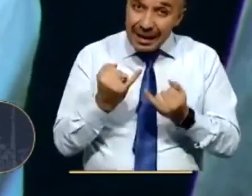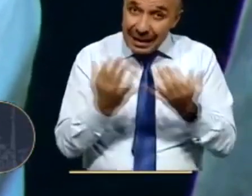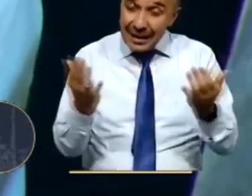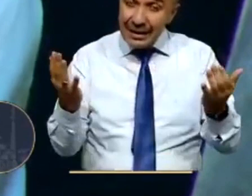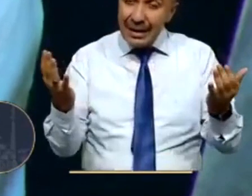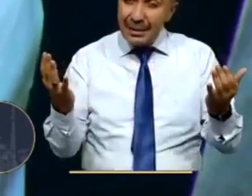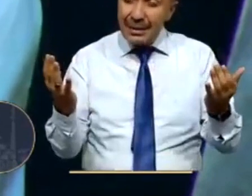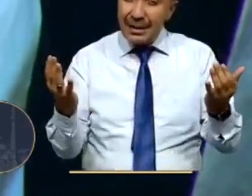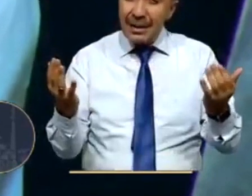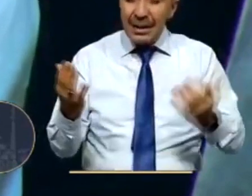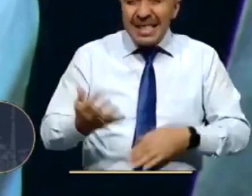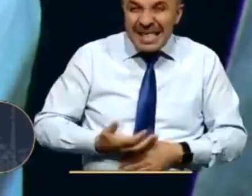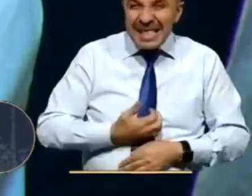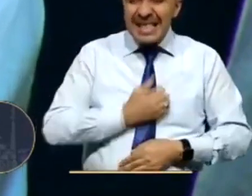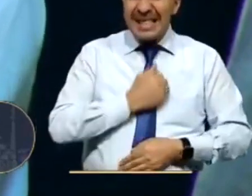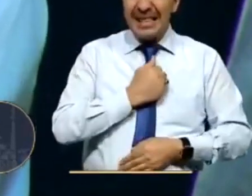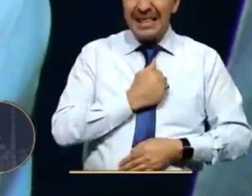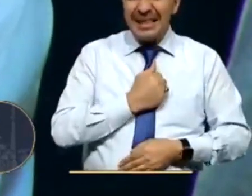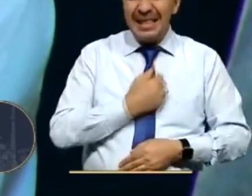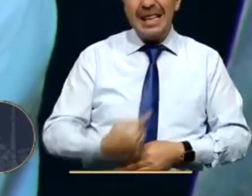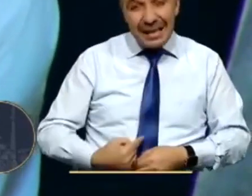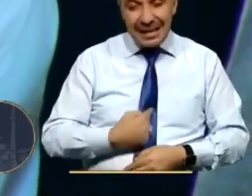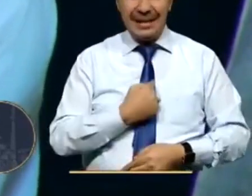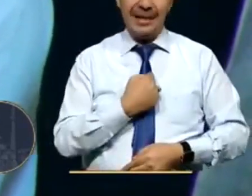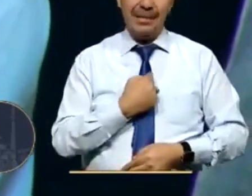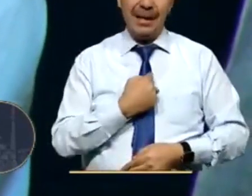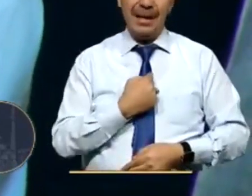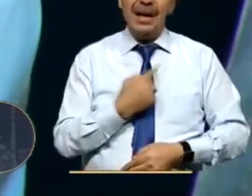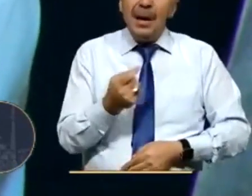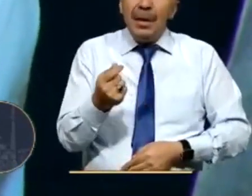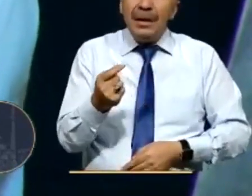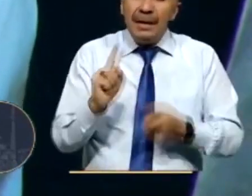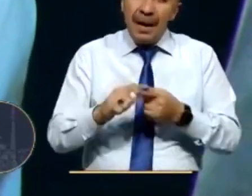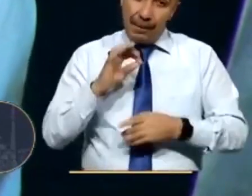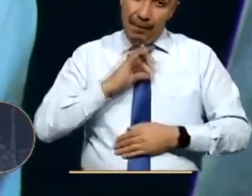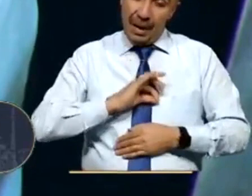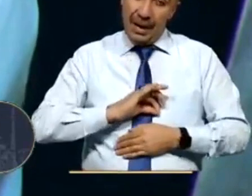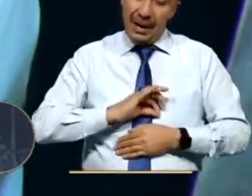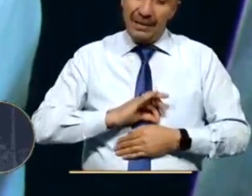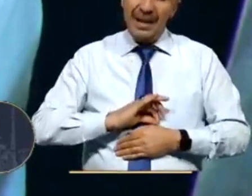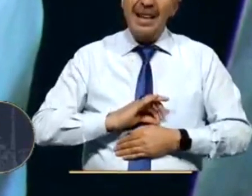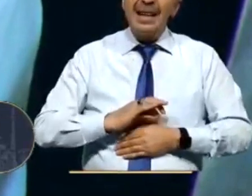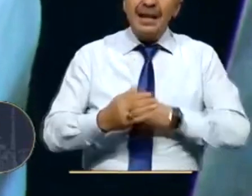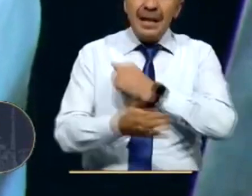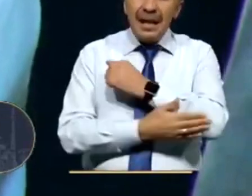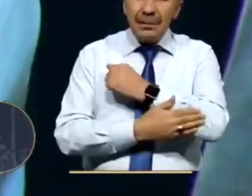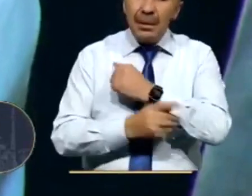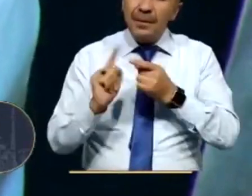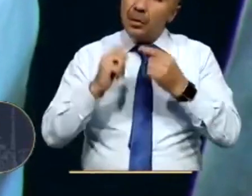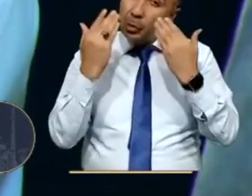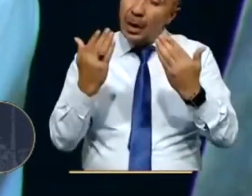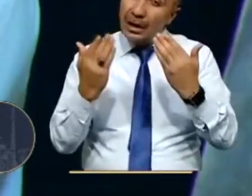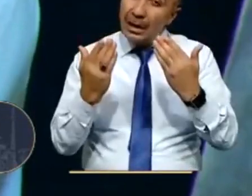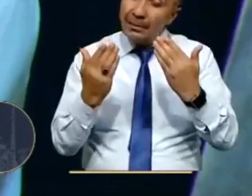daha derinden duymalı, maddi ve manevi yardımlarımız ve dualarımızla onların